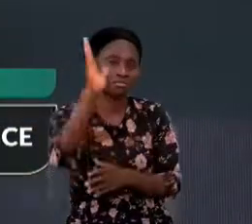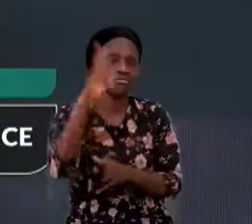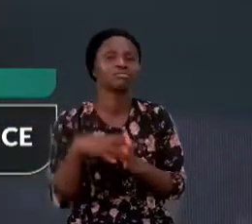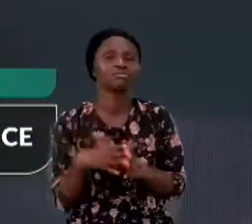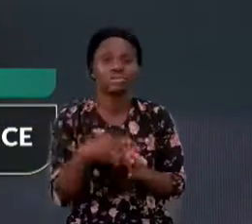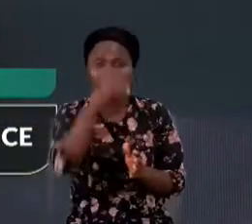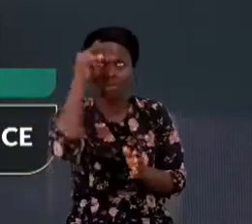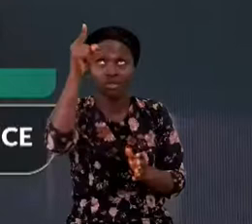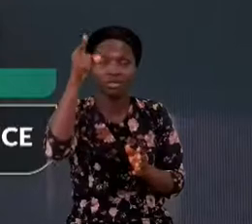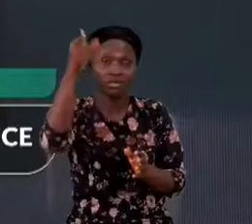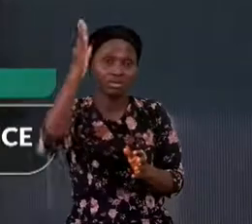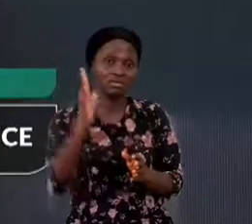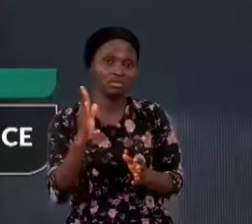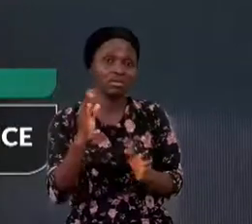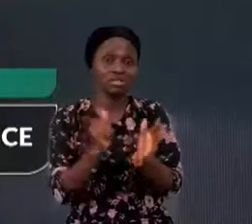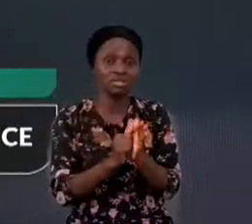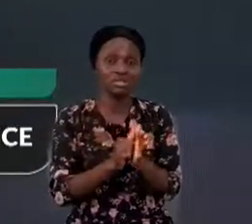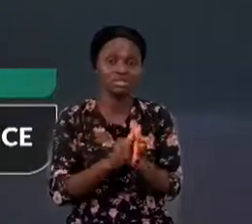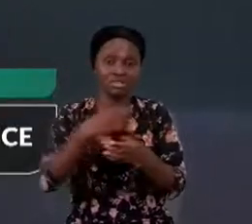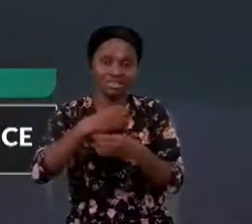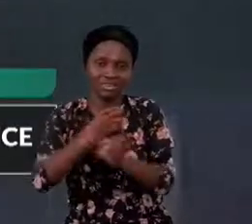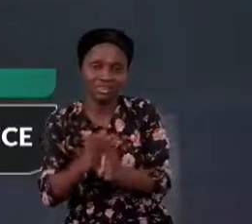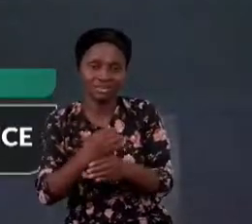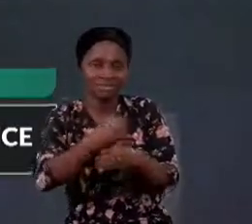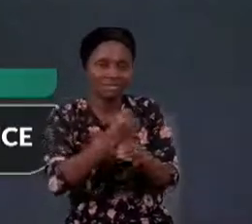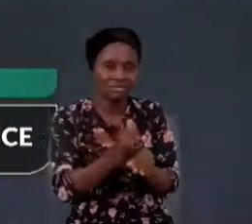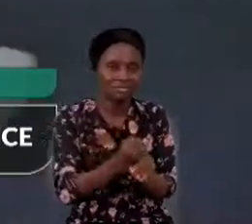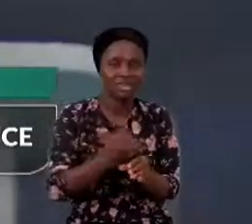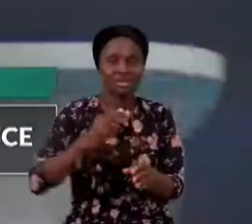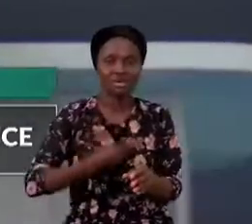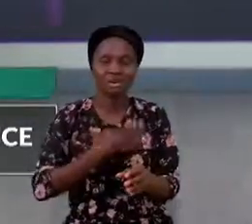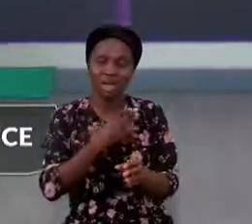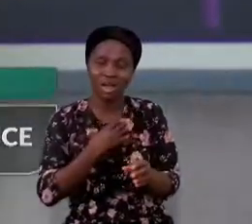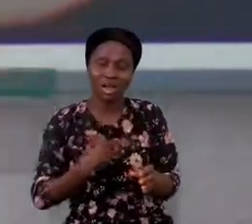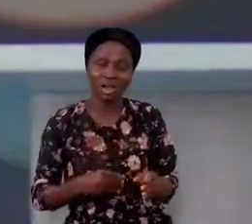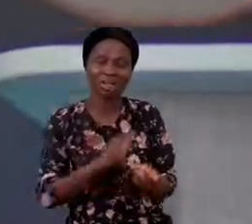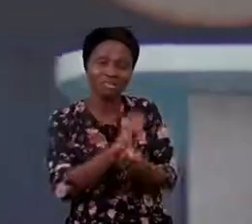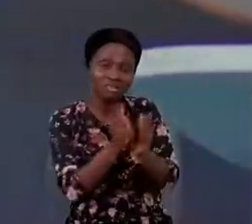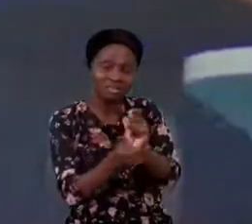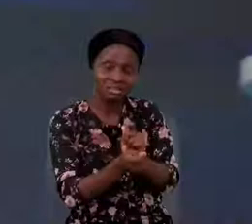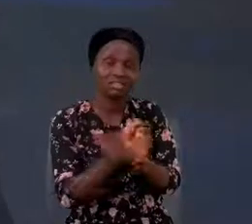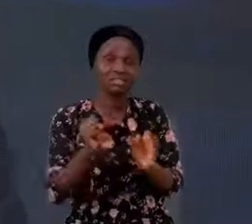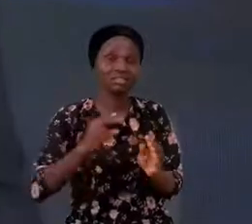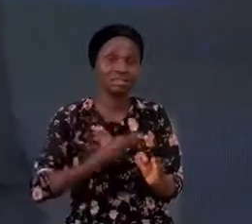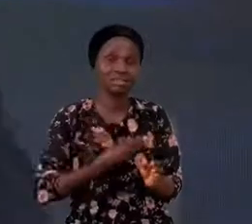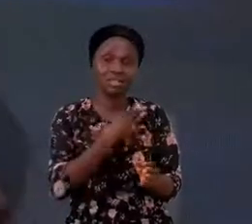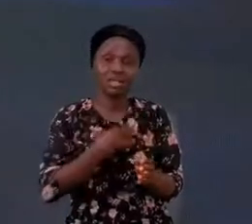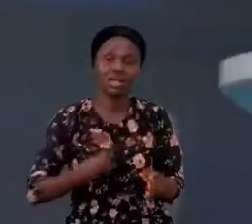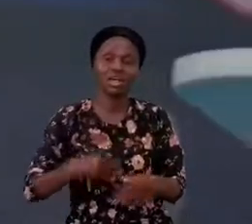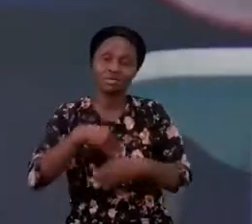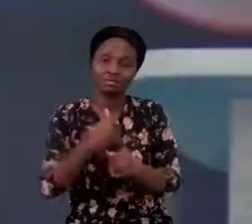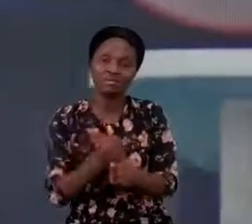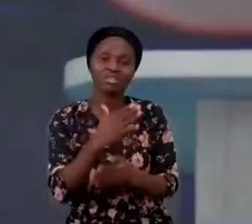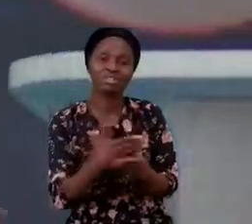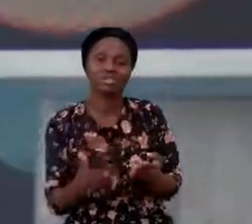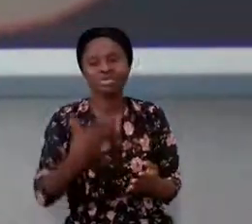ensuite, il fait quelque chose de meilleur dans nos vies. Si la formation, si vous formez quelque chose, est-ce que vous avez